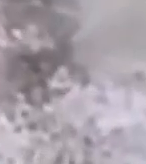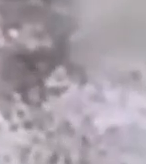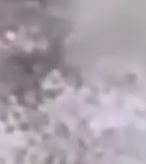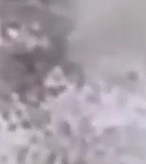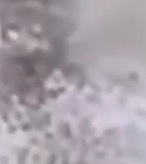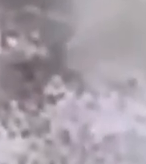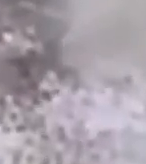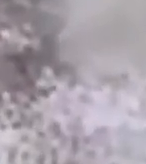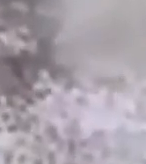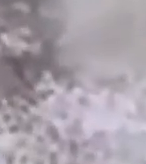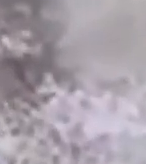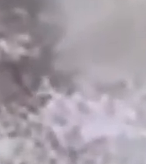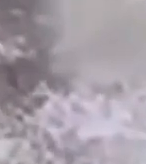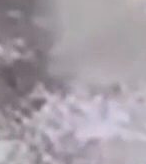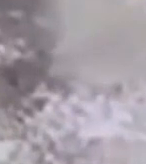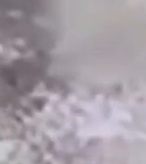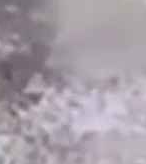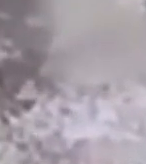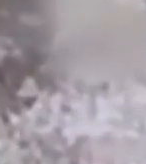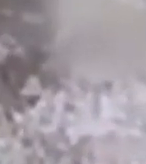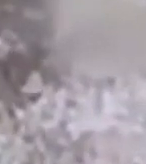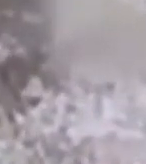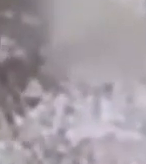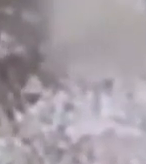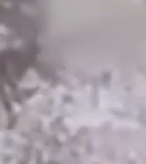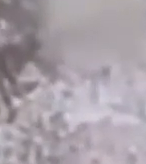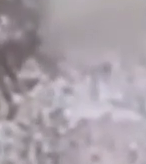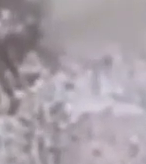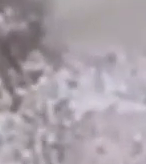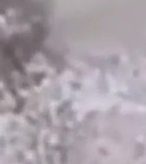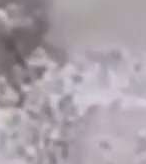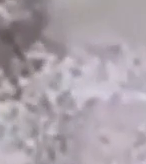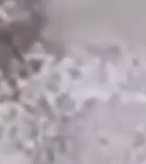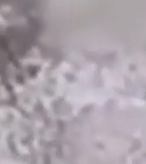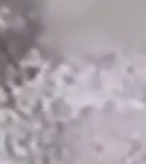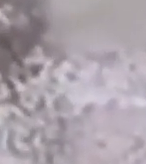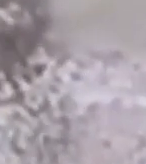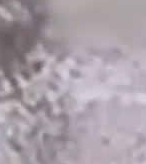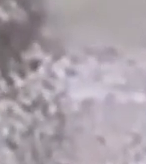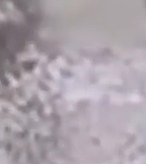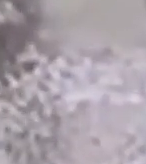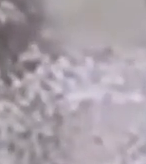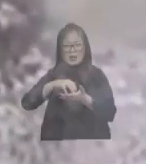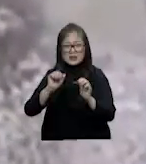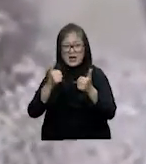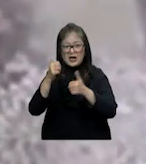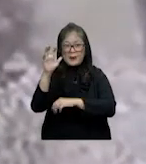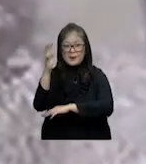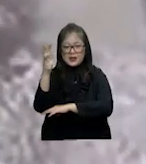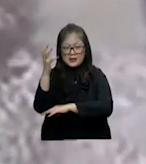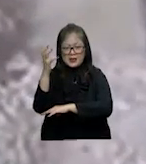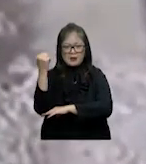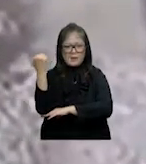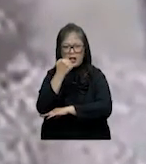Komplotan begal bermotor beraksi dengan merampas motor korban di parkiran pusat jajan mewah di Kota Tangerang, Banten. Saat beraksi, para pelaku mengancam